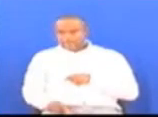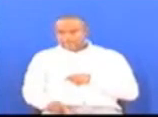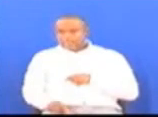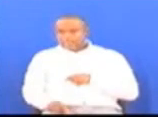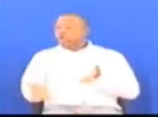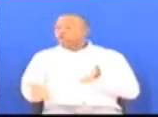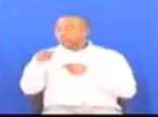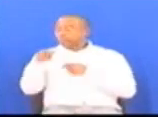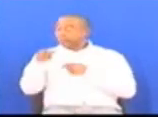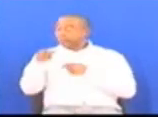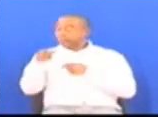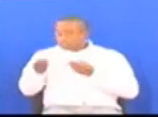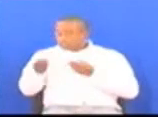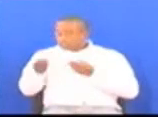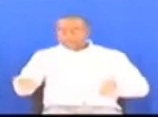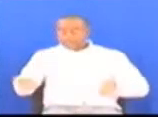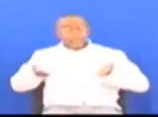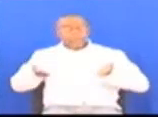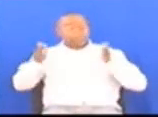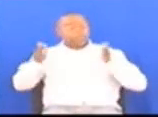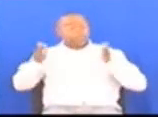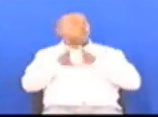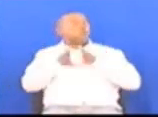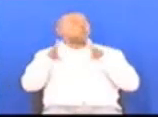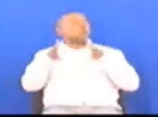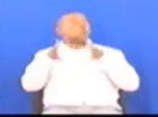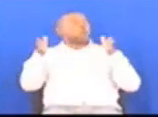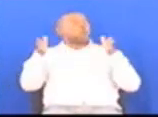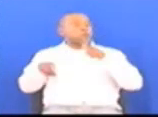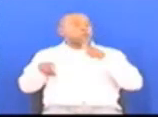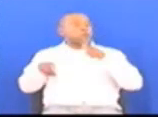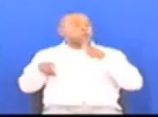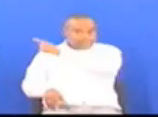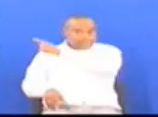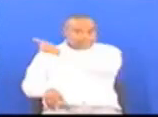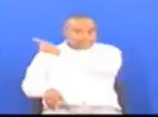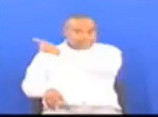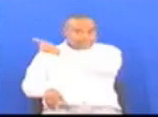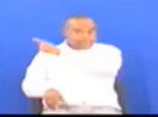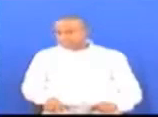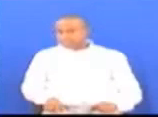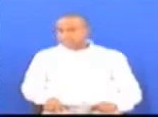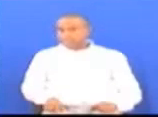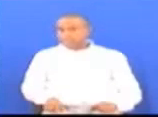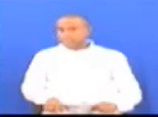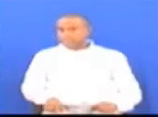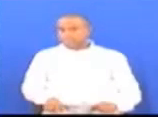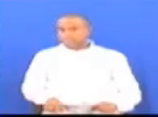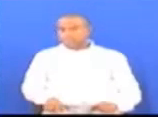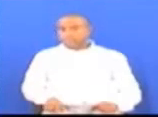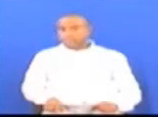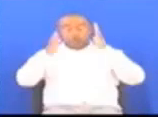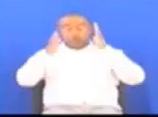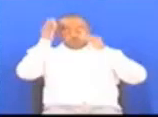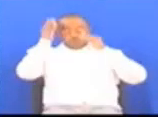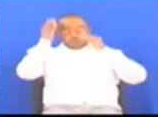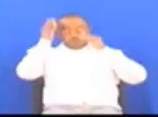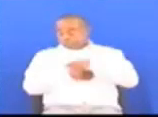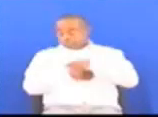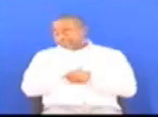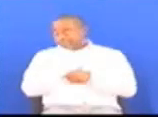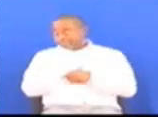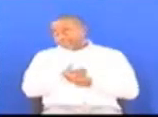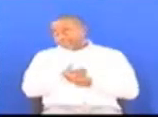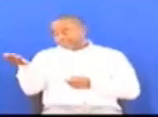unaweza kutuletea maendeleo makubwa zaidi ya yale ambayo tumeshayapata hivi sasa. Mwisho, Mheshimiwa